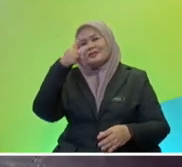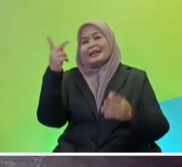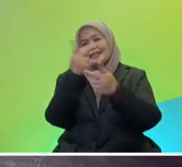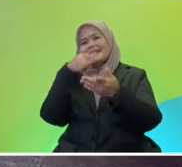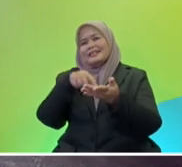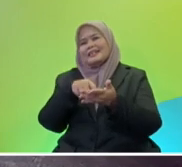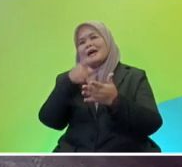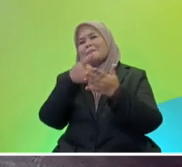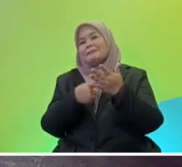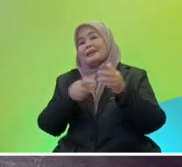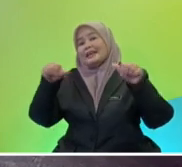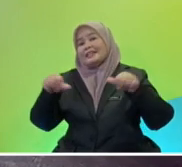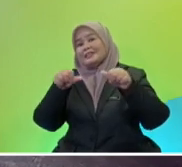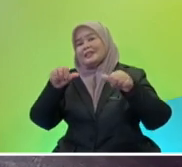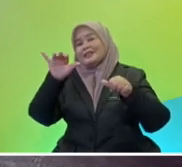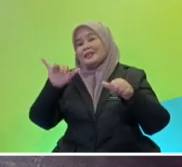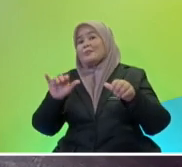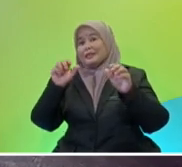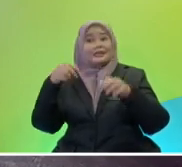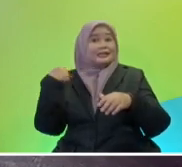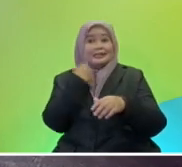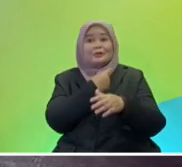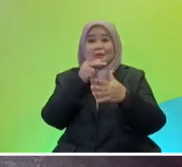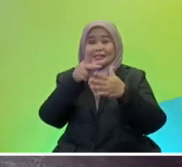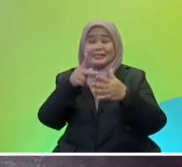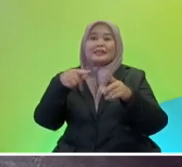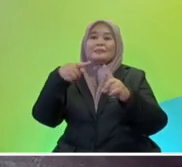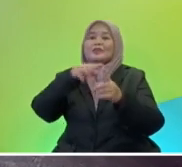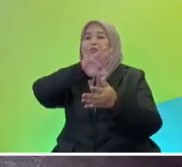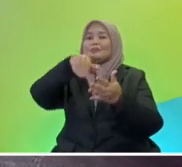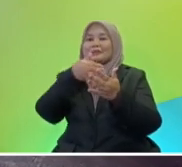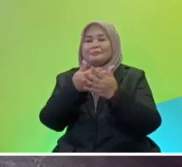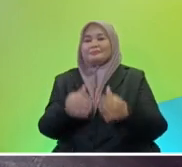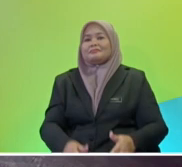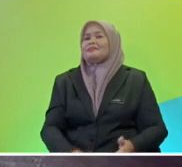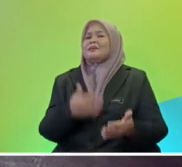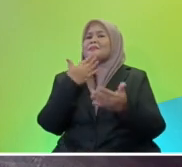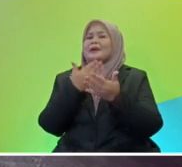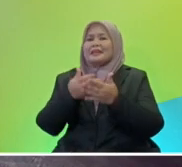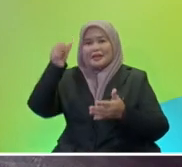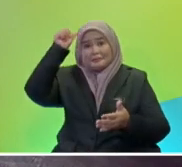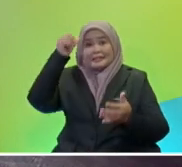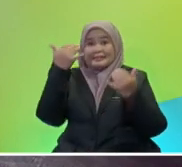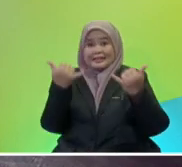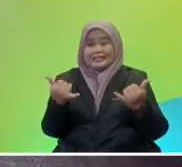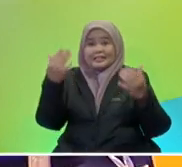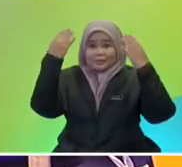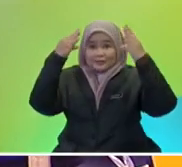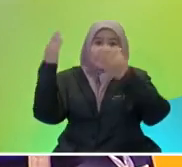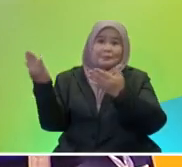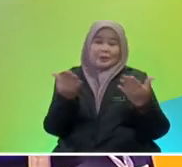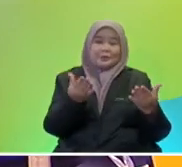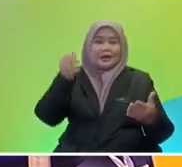apakah activity menarik yang akan cekgu kalau kita semua sekarang ini